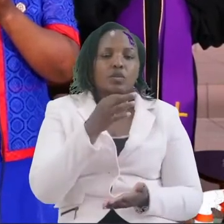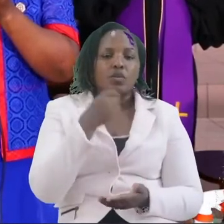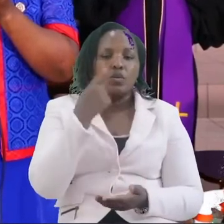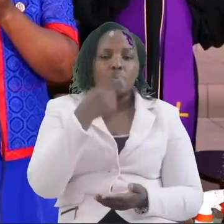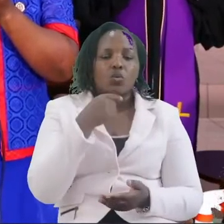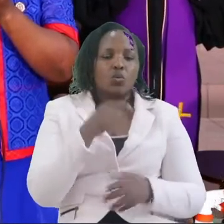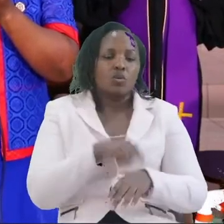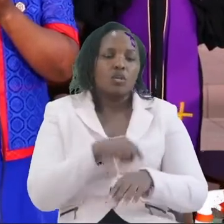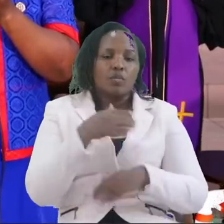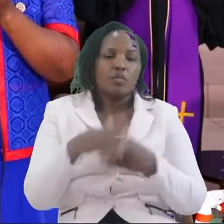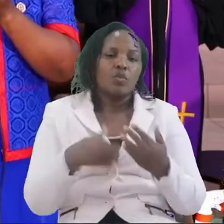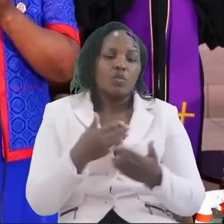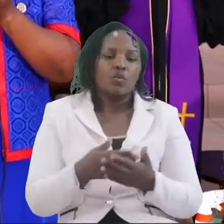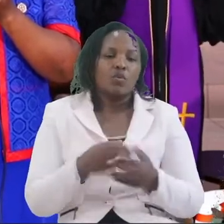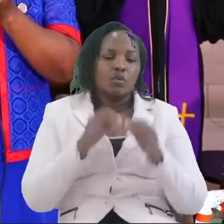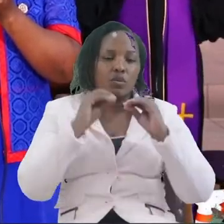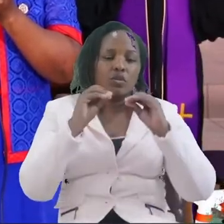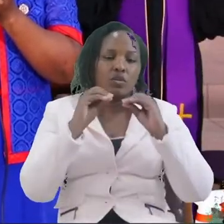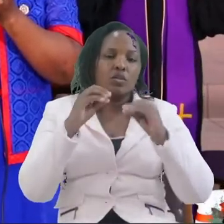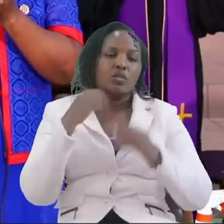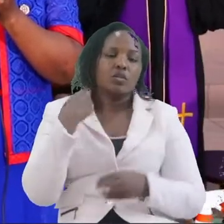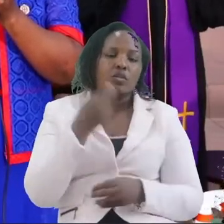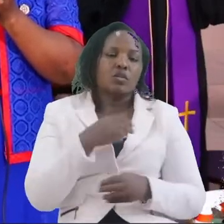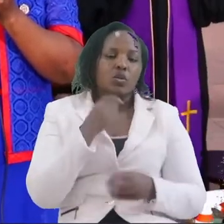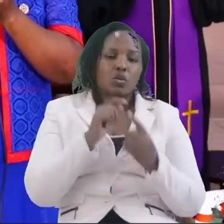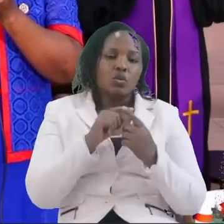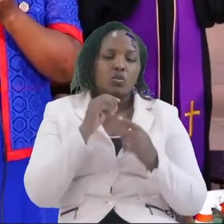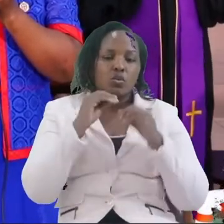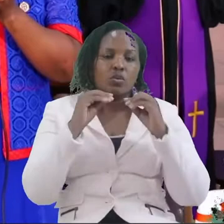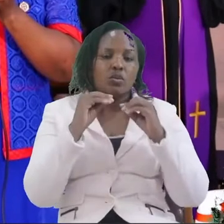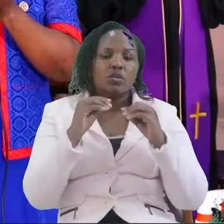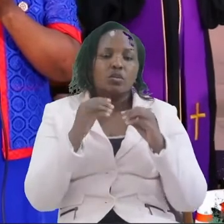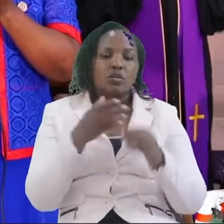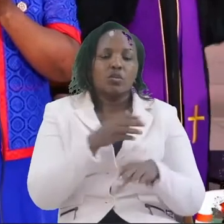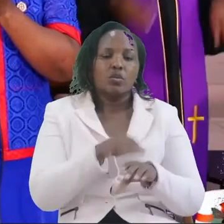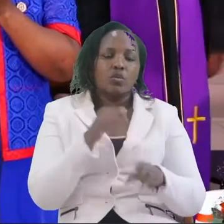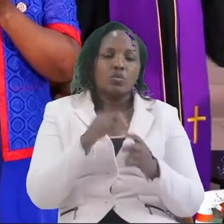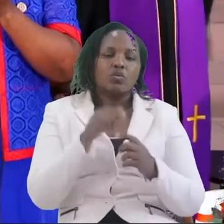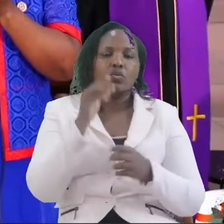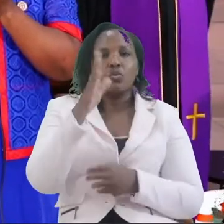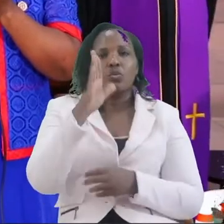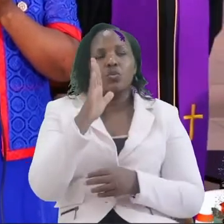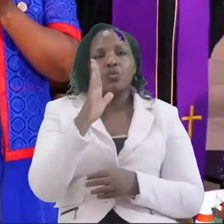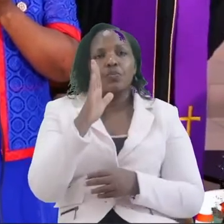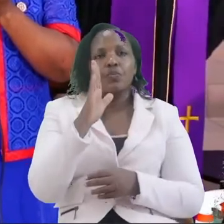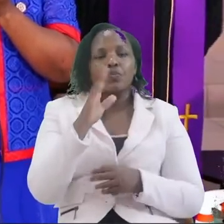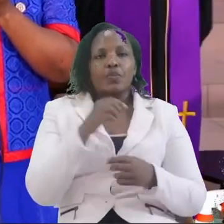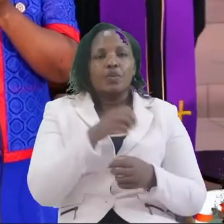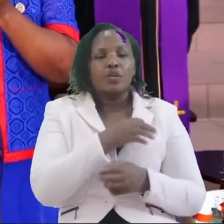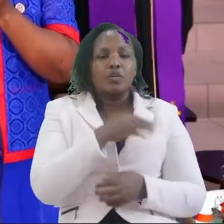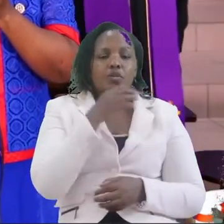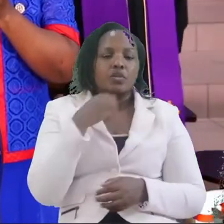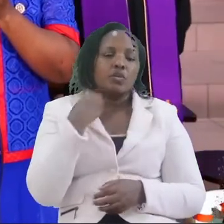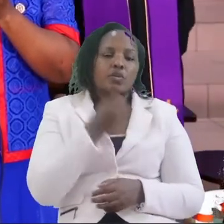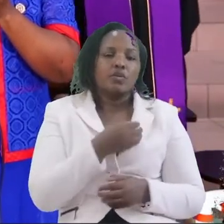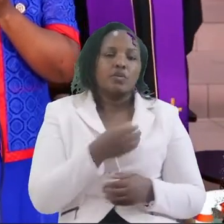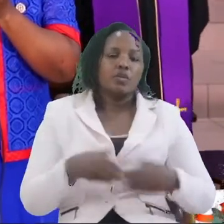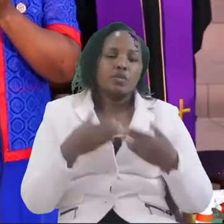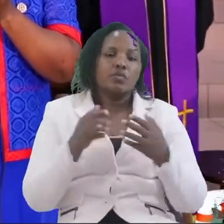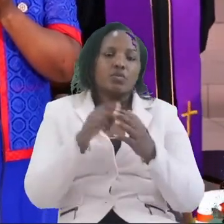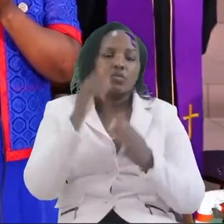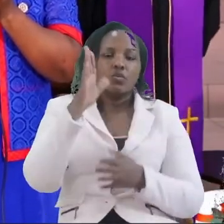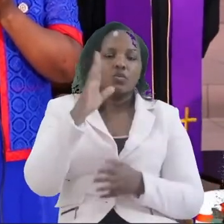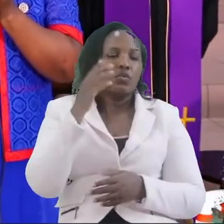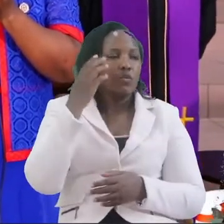kila wakati ndiye mwalimu wetu akaweza kuwafunza na kuwaita waje kwako Mungu wetu. Roho zetu tunazikili kwako kwa